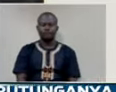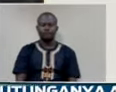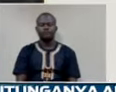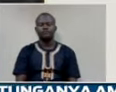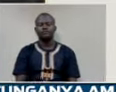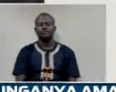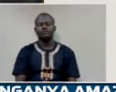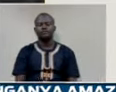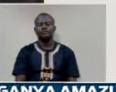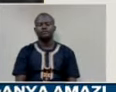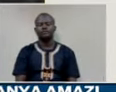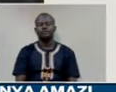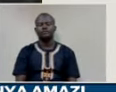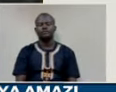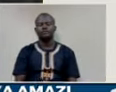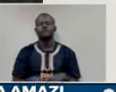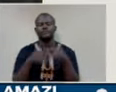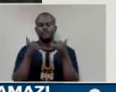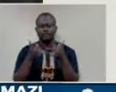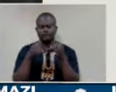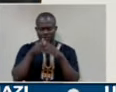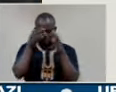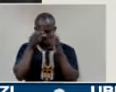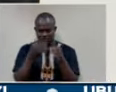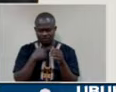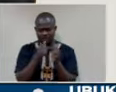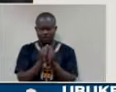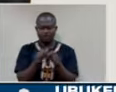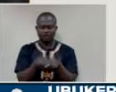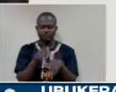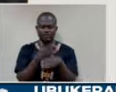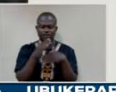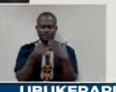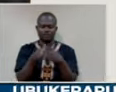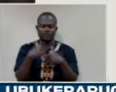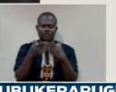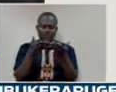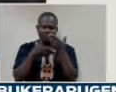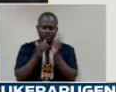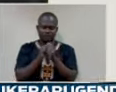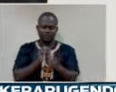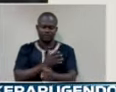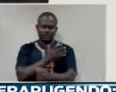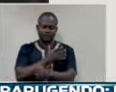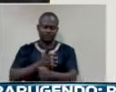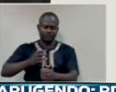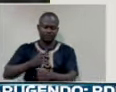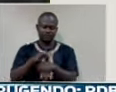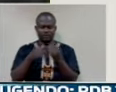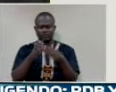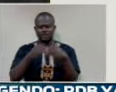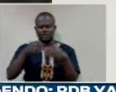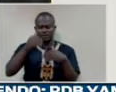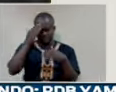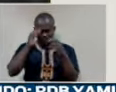ngubu mu ngamba dufite nka ministeri ndetse tugomeza kuganiraho n'abahanzi abayobozi babo